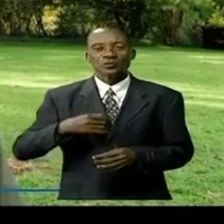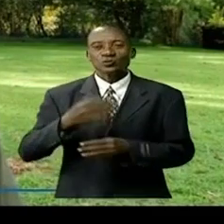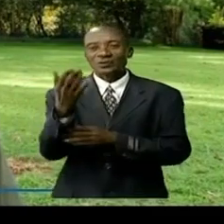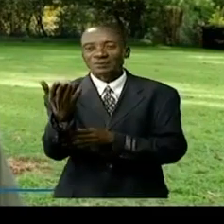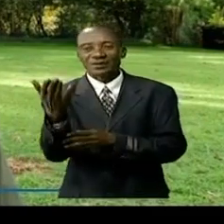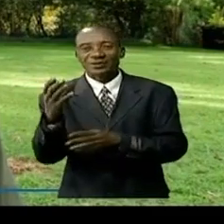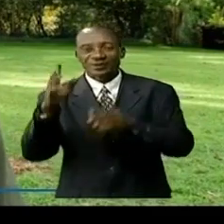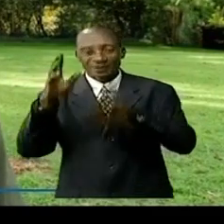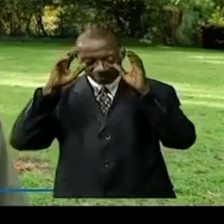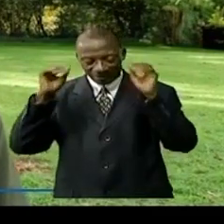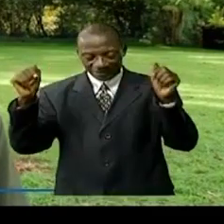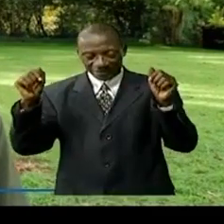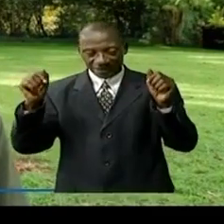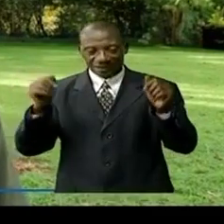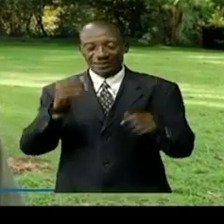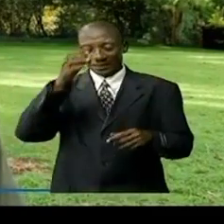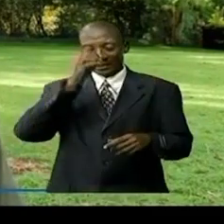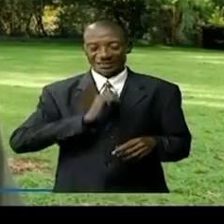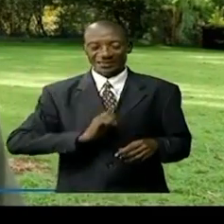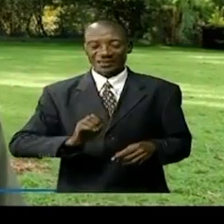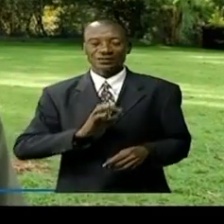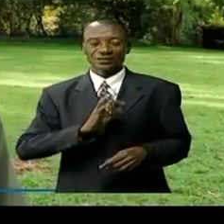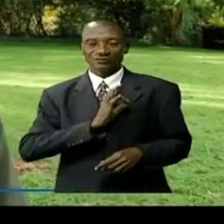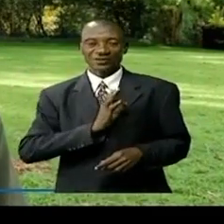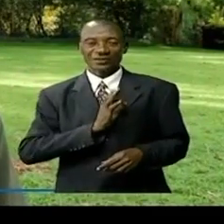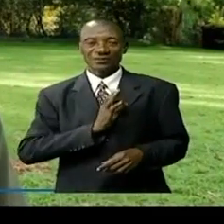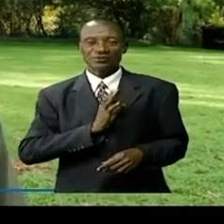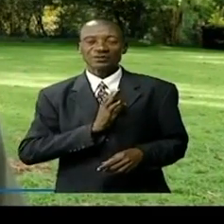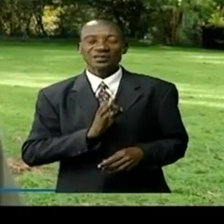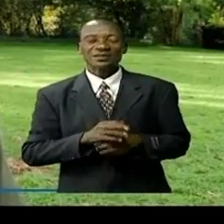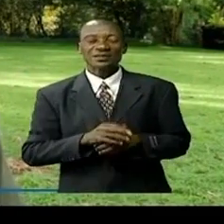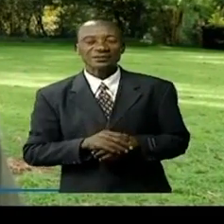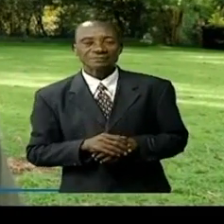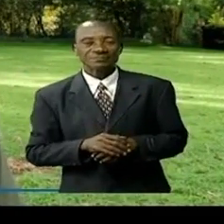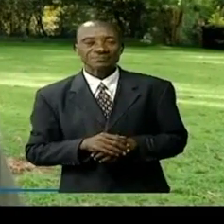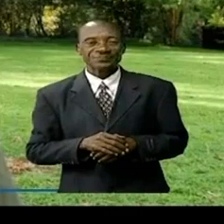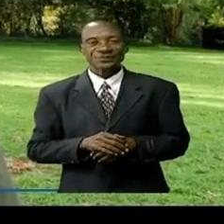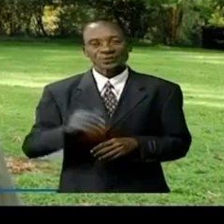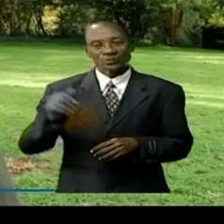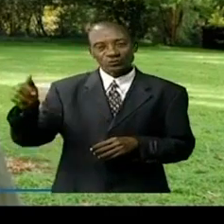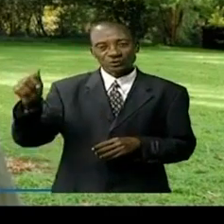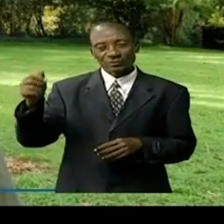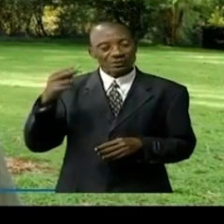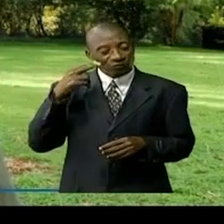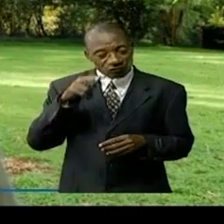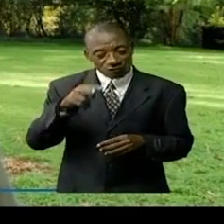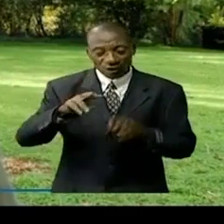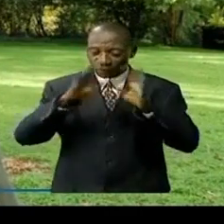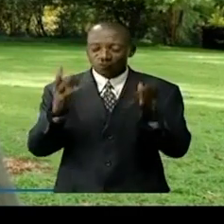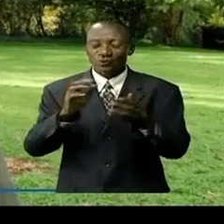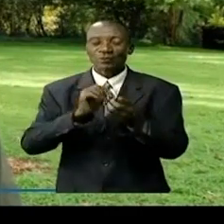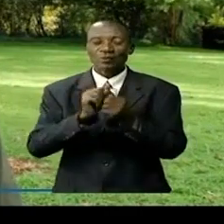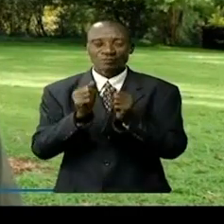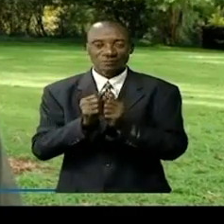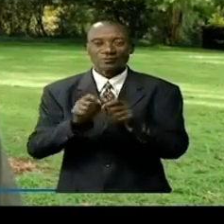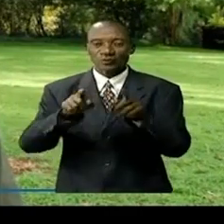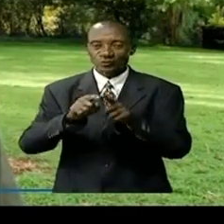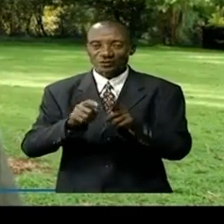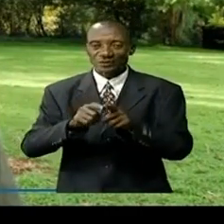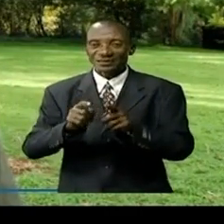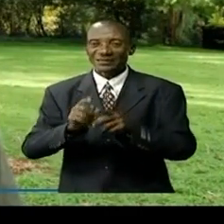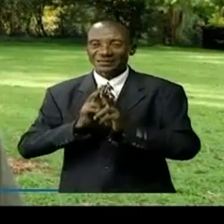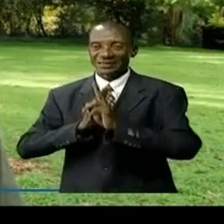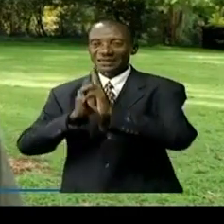l'État, son Excellence Félix Antoine Tshisekedi Tshilombo, asa le labiso manso, aya nou labiso, pote tozwa biso